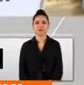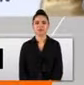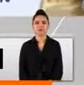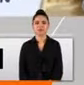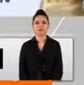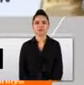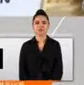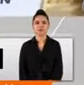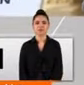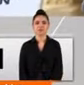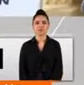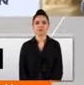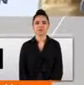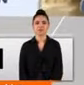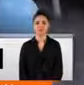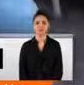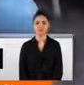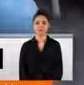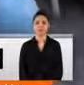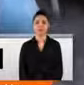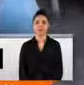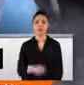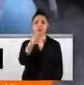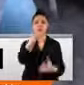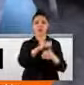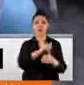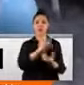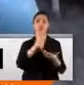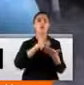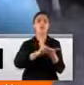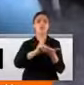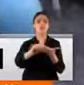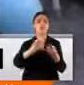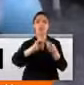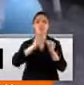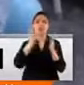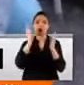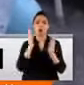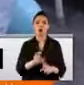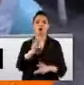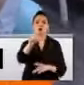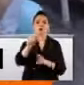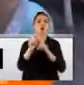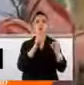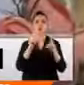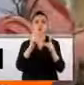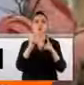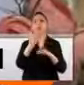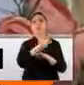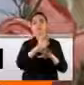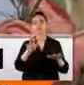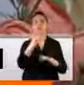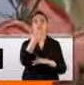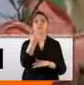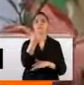Nice mutlu yıllar dileyeceğiz sizlere. Çok teşekkür ediyoruz. Huyluoğlu çifti tüm sıkıntılara rağmen pastanın üstündeki mumları üfleyerek